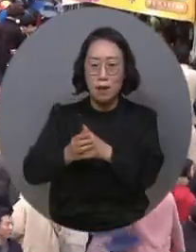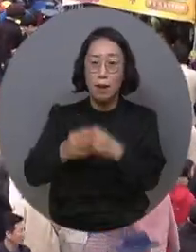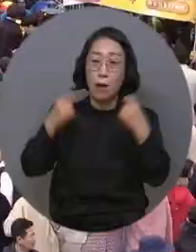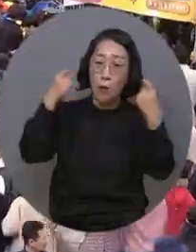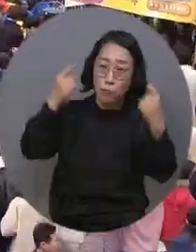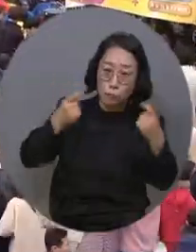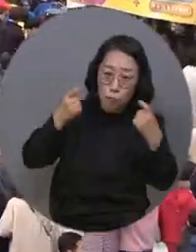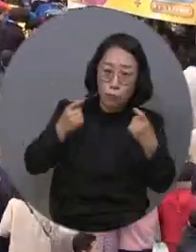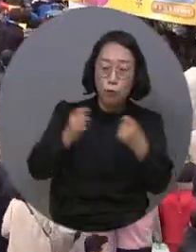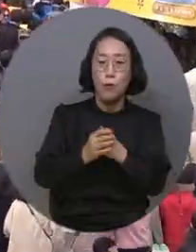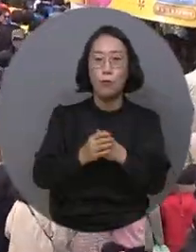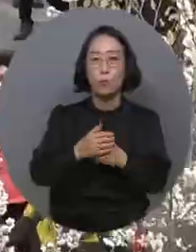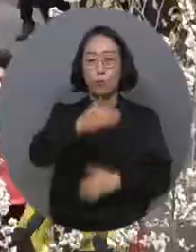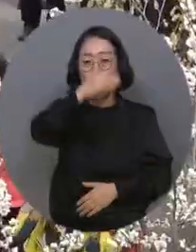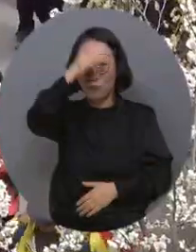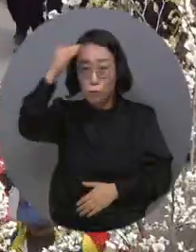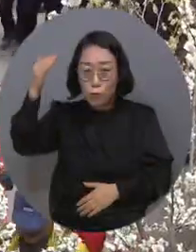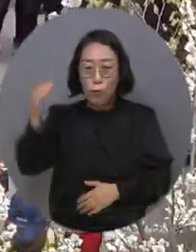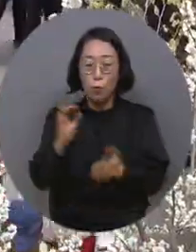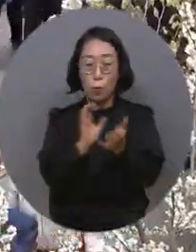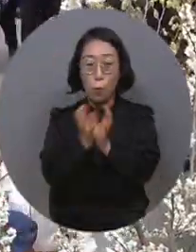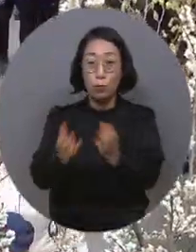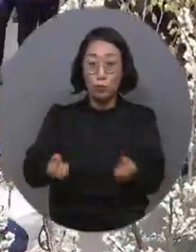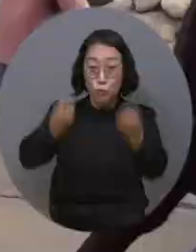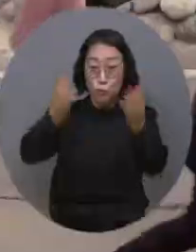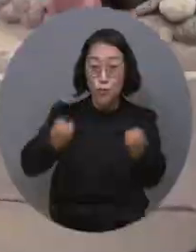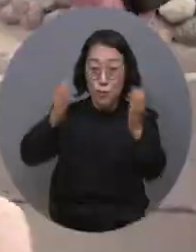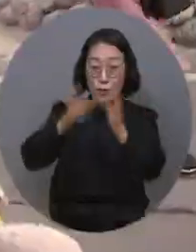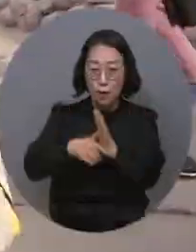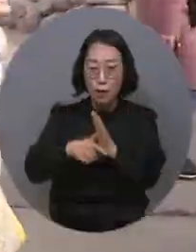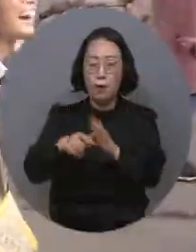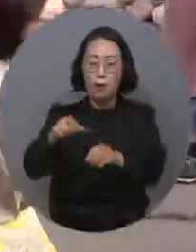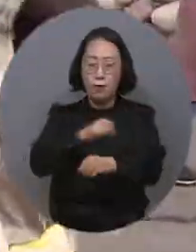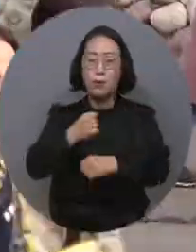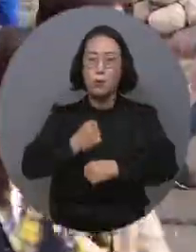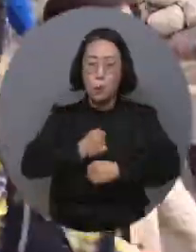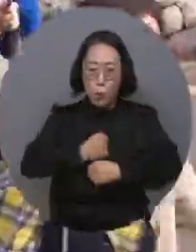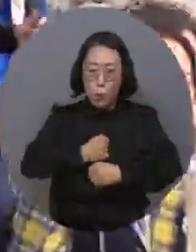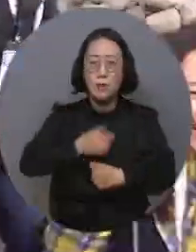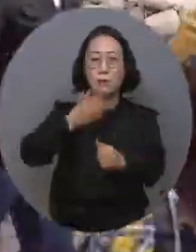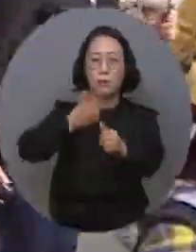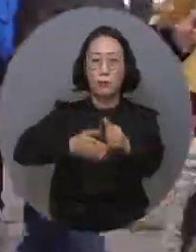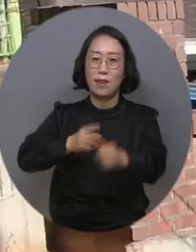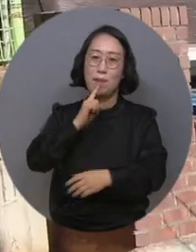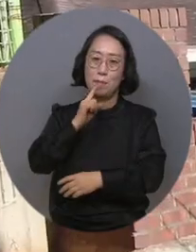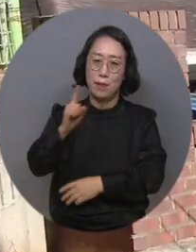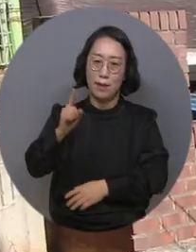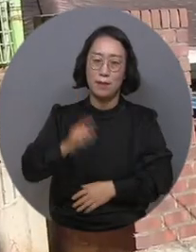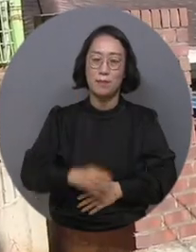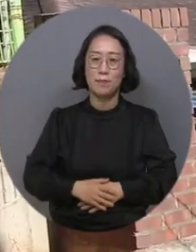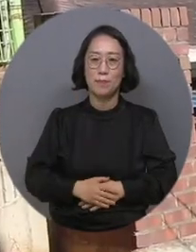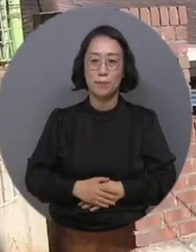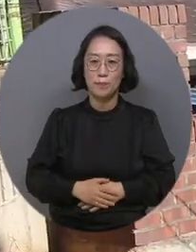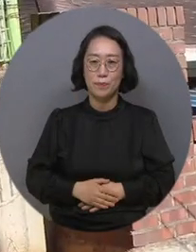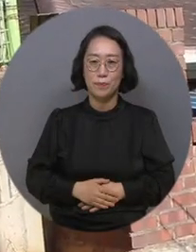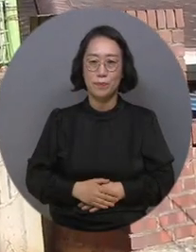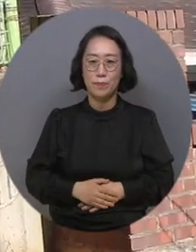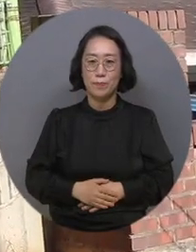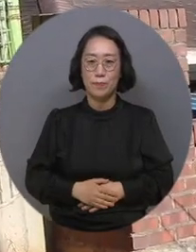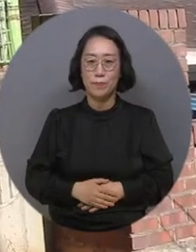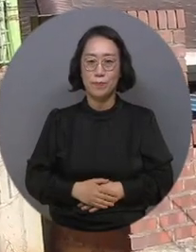나들이 방문객이 증가하는 주말과 각종 봄꽃 축제 기간에 각별한 주의를 당부했습니다. 복지TV